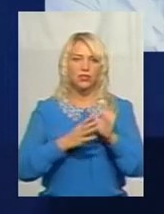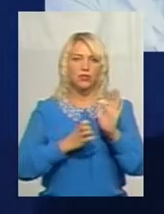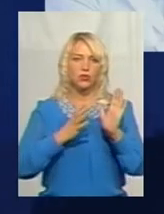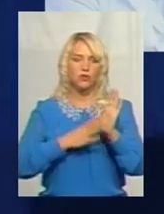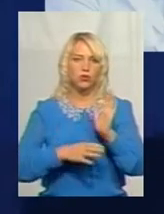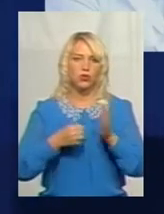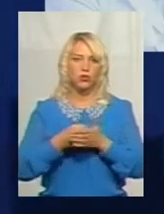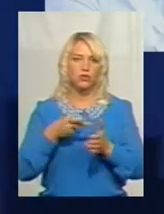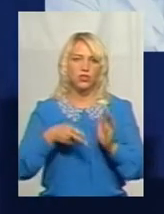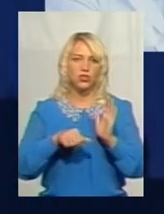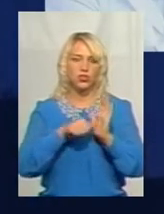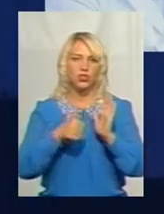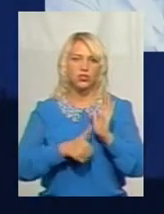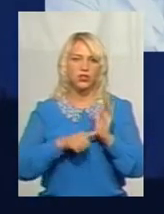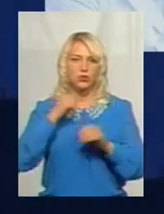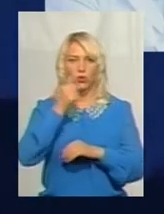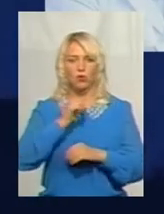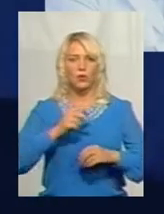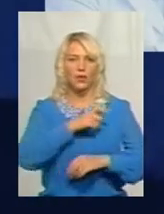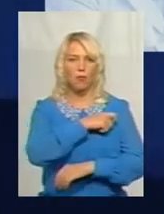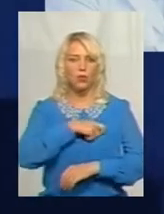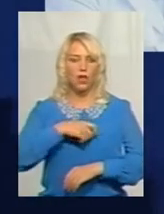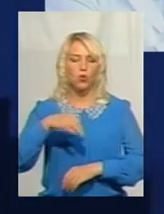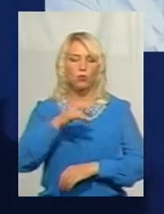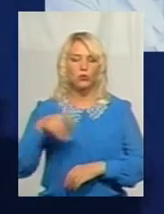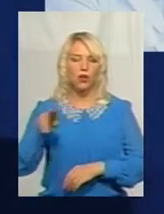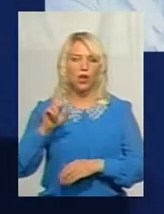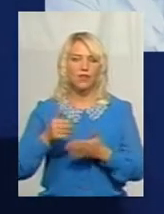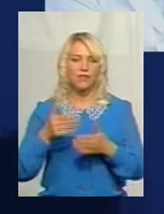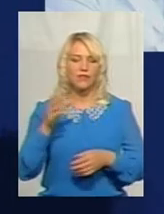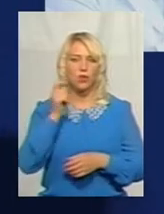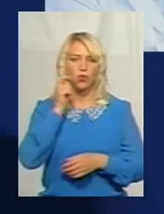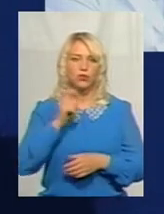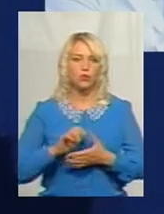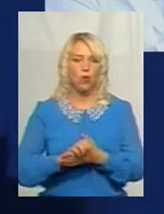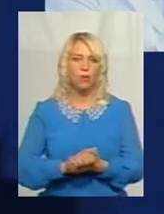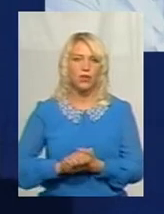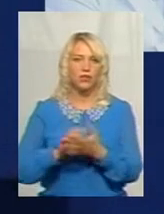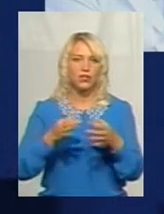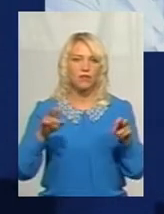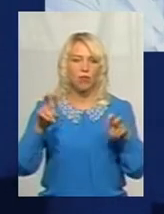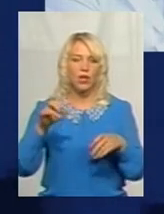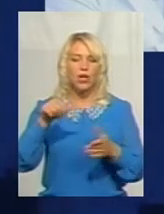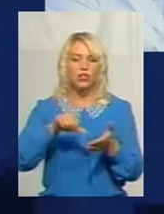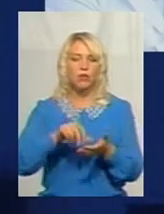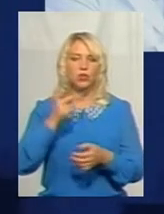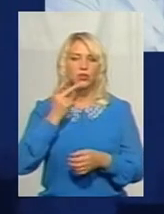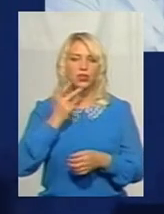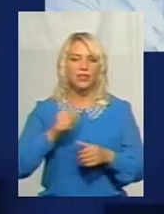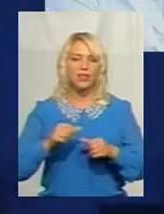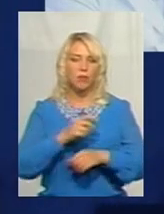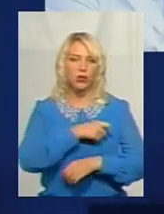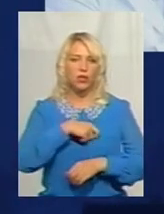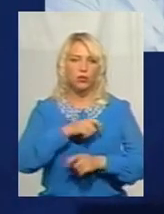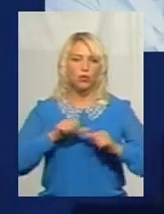до 2016. Депутат обласної ради від Всеукраїнського об'єднання «Свобода», член постійної депутатської комісії